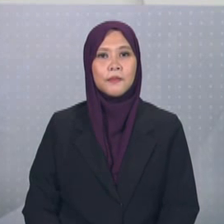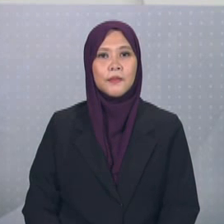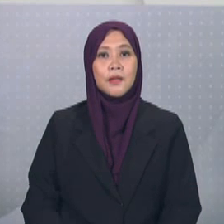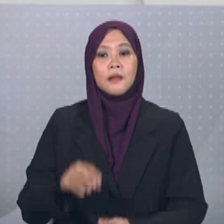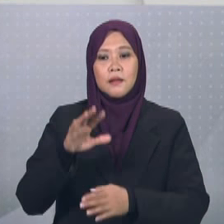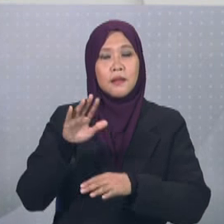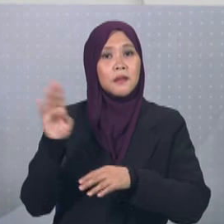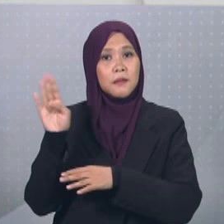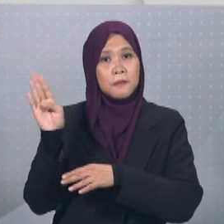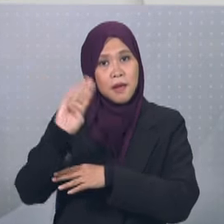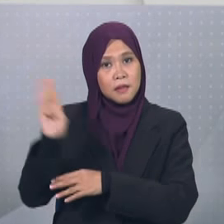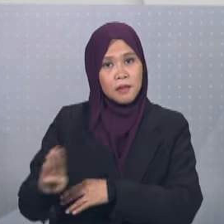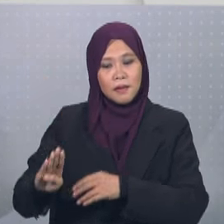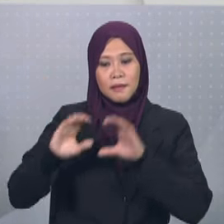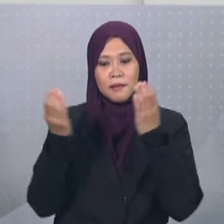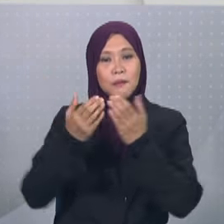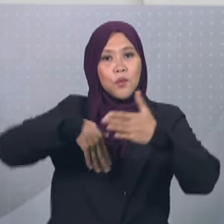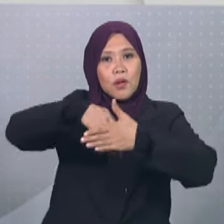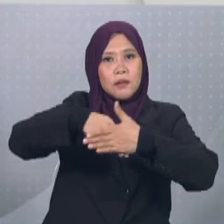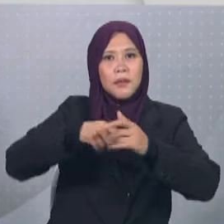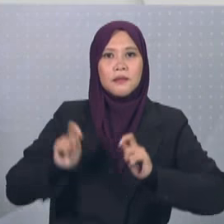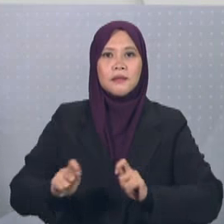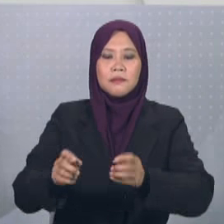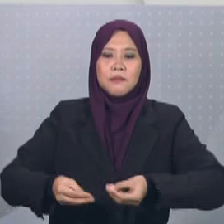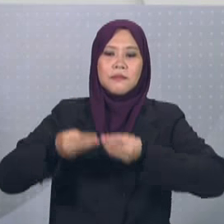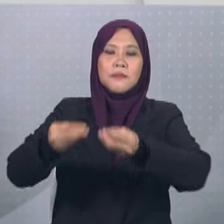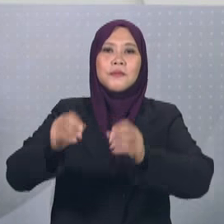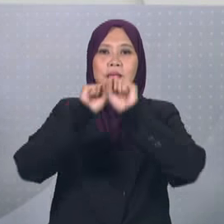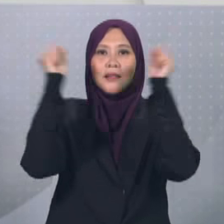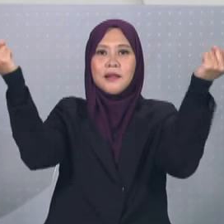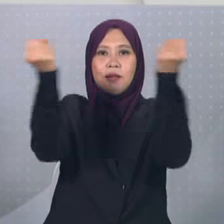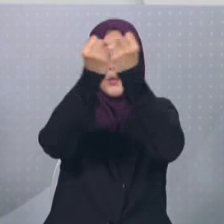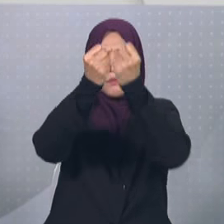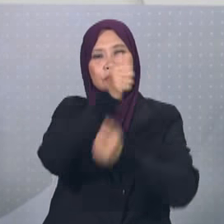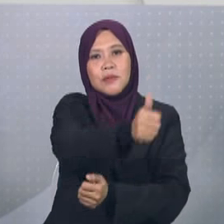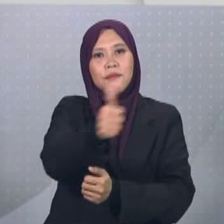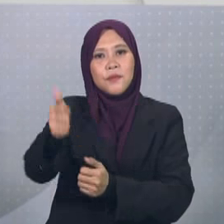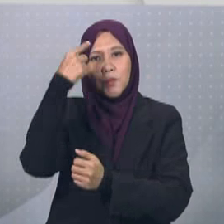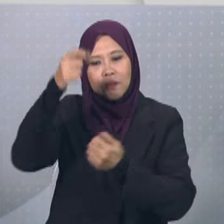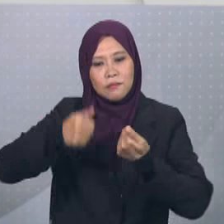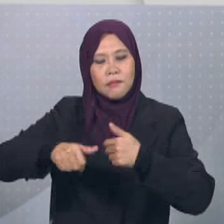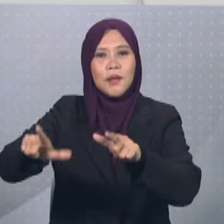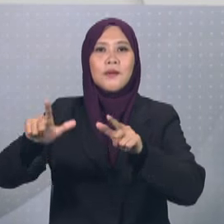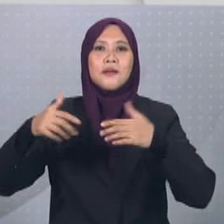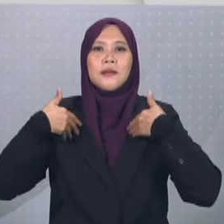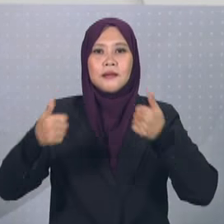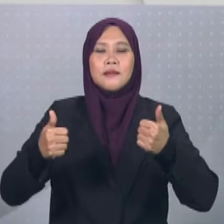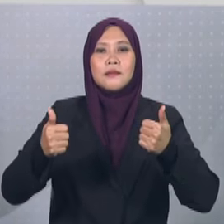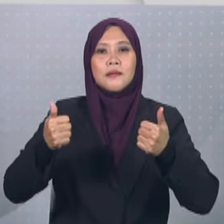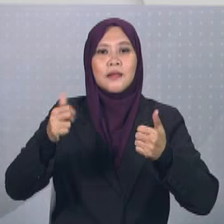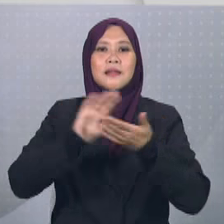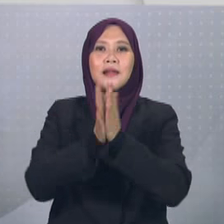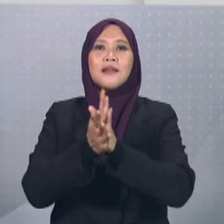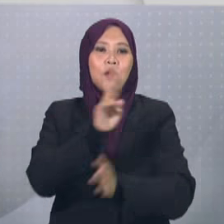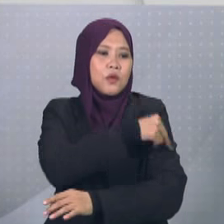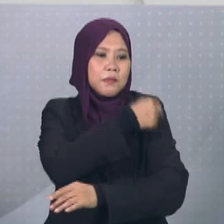Di Brazil pula, kelab bola sepak ternama bertindak menyerahkan stadium masing-masing untuk membenarkan pihak berkuasa kesihatan menjadikan ia hospital